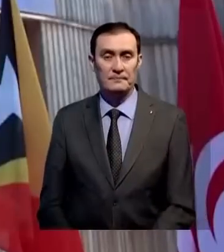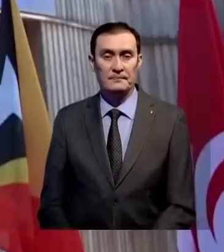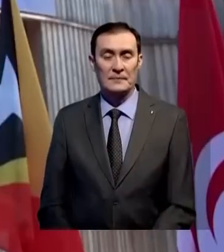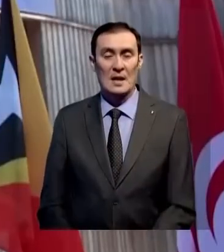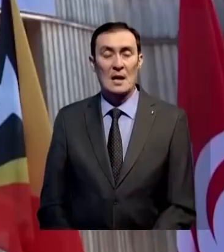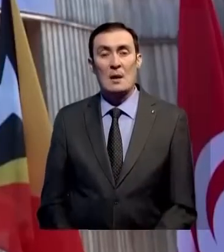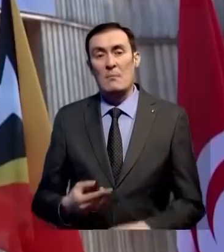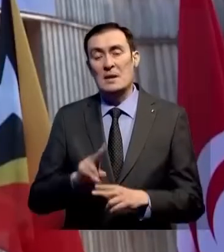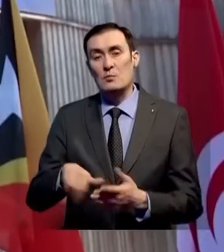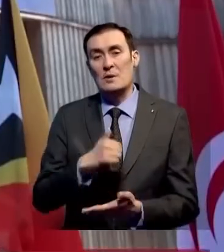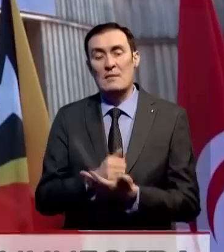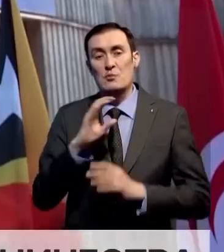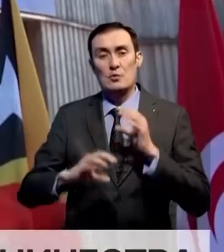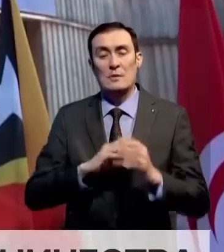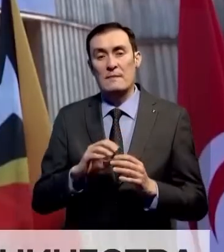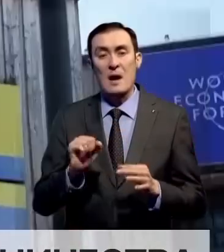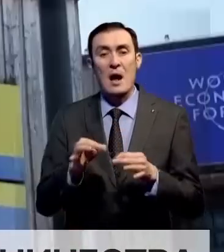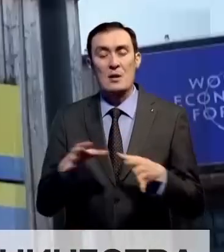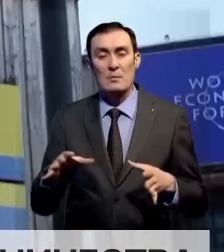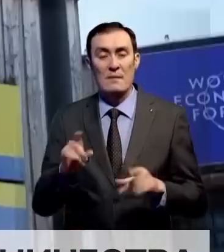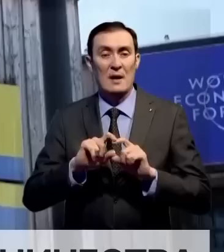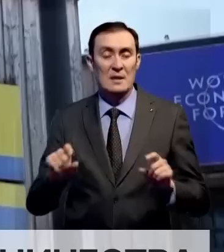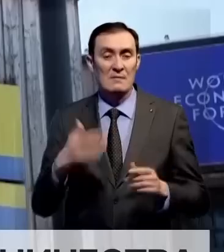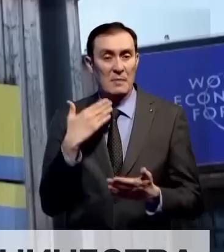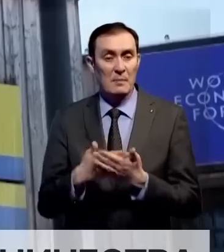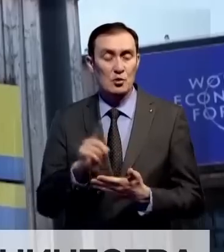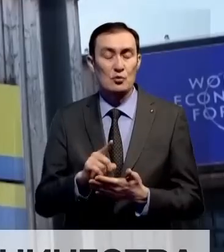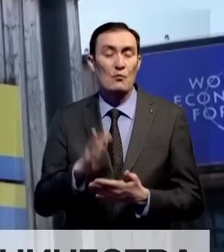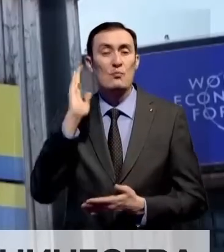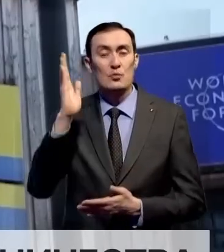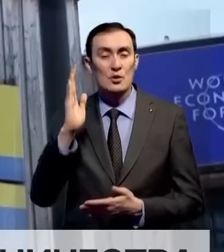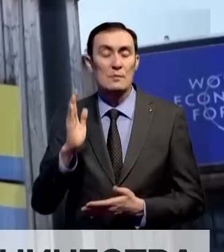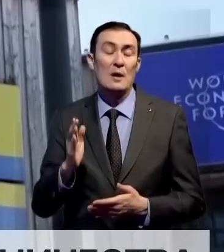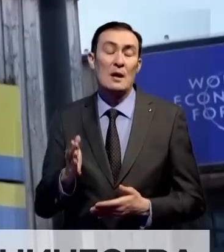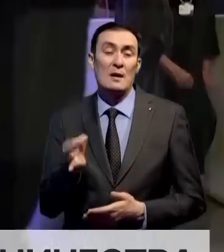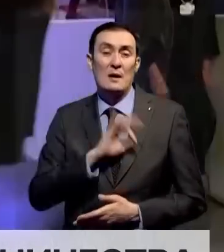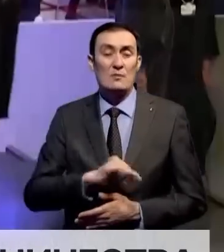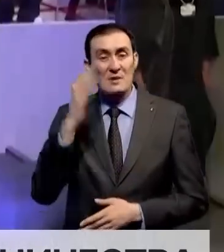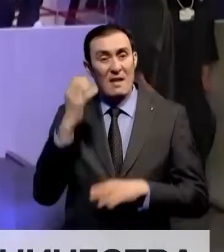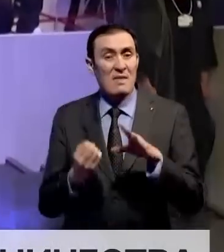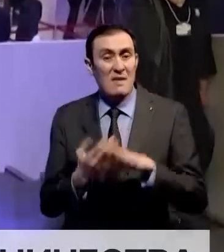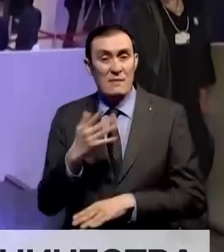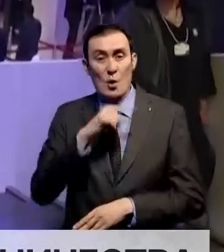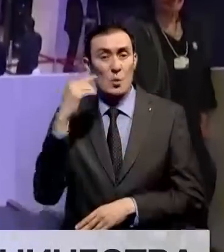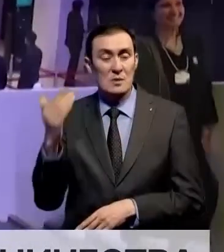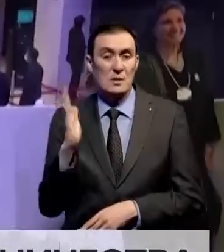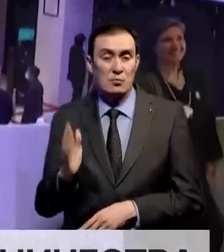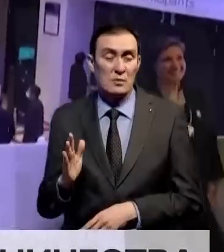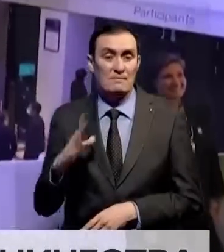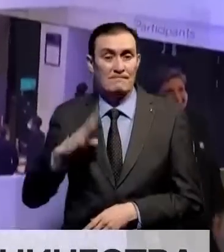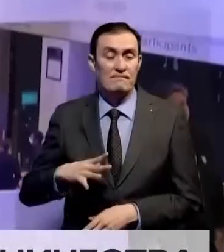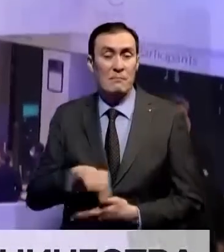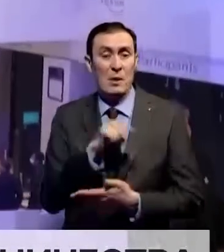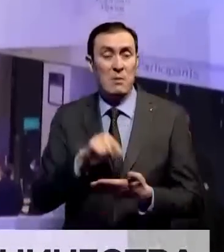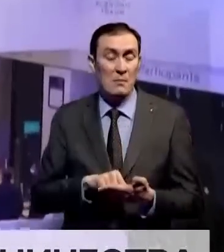В этой связи глава Международного атомного агентства предполагает, что в долгосрочной перспективе нефтяная промышленность России столкнется с